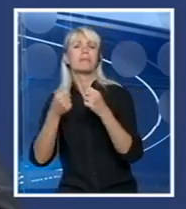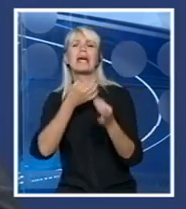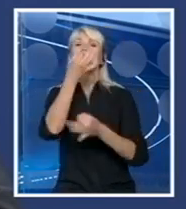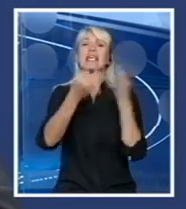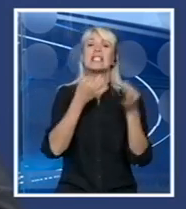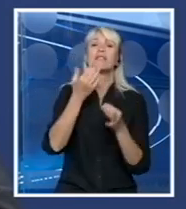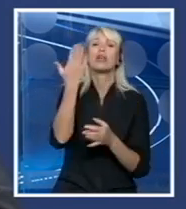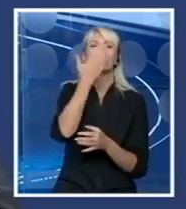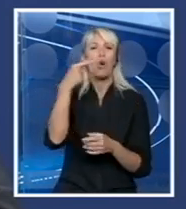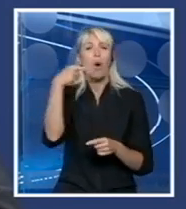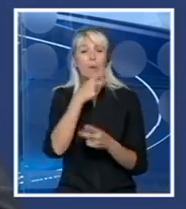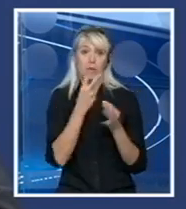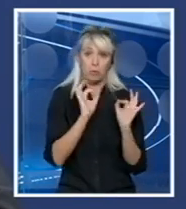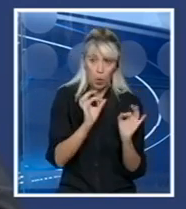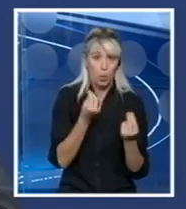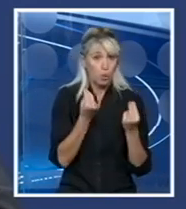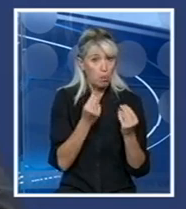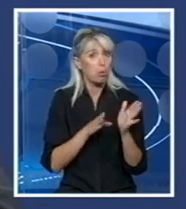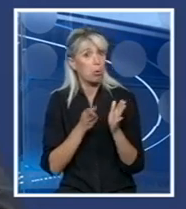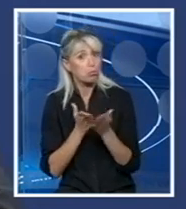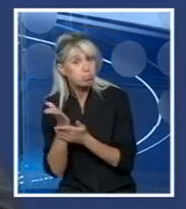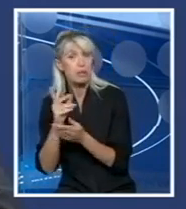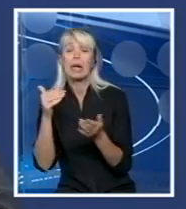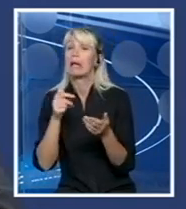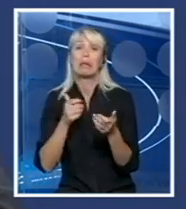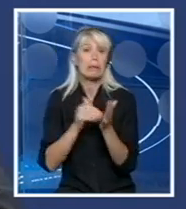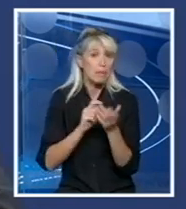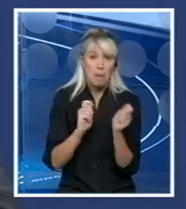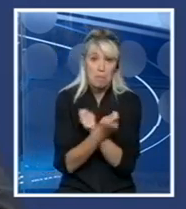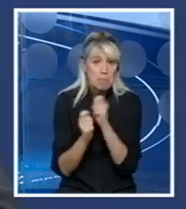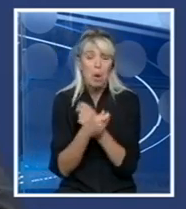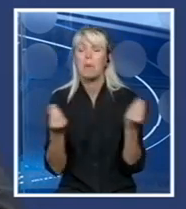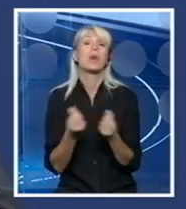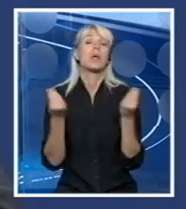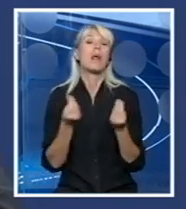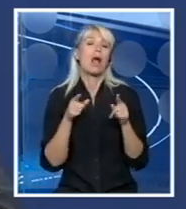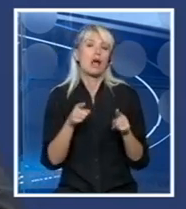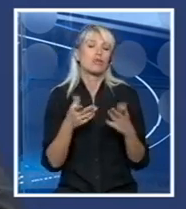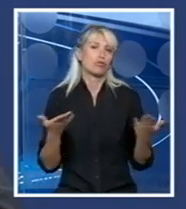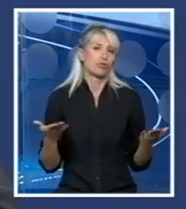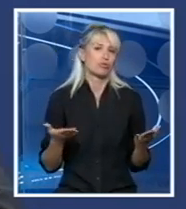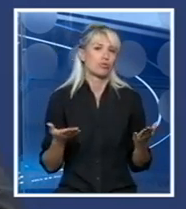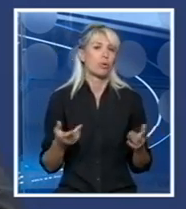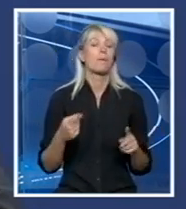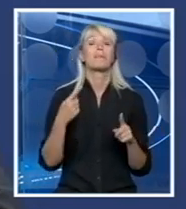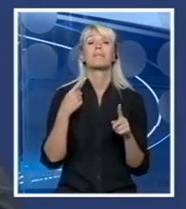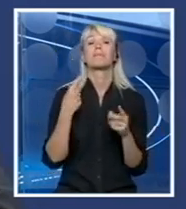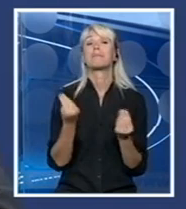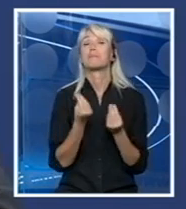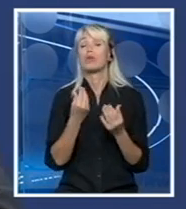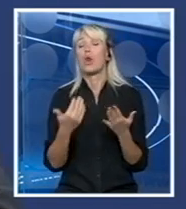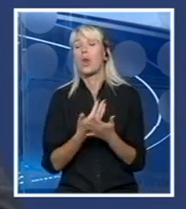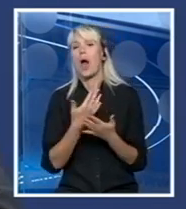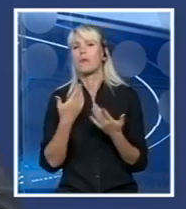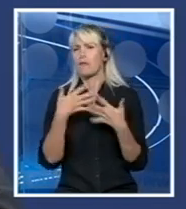uprava, praviti dodatne modele, menjati ono što je potrebno i prilagođavati. Ono što je možda novina i što smo rekli već u javnosti se